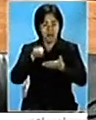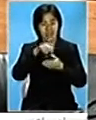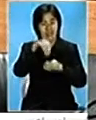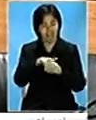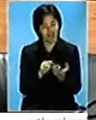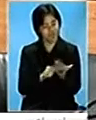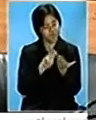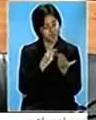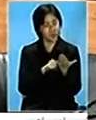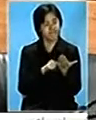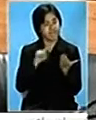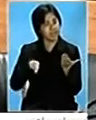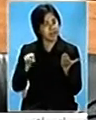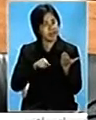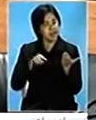ตัดสิน